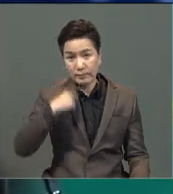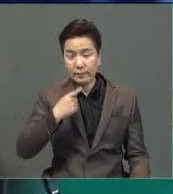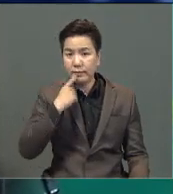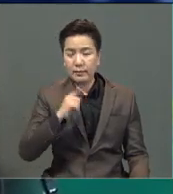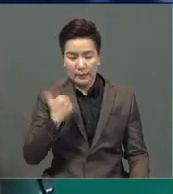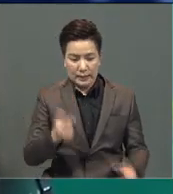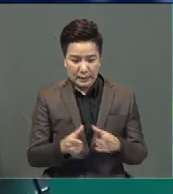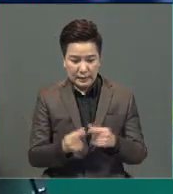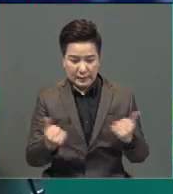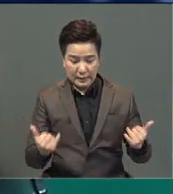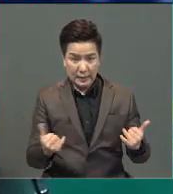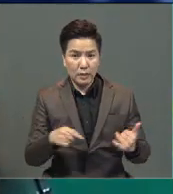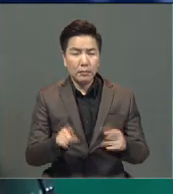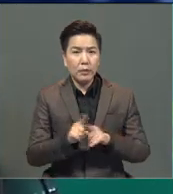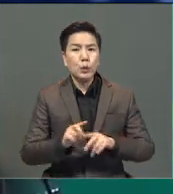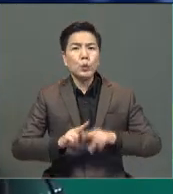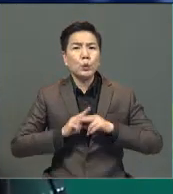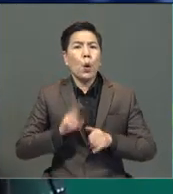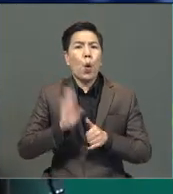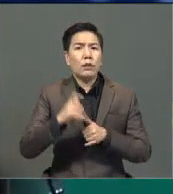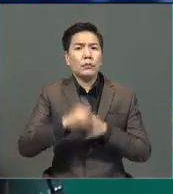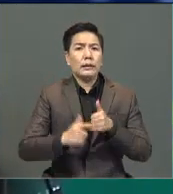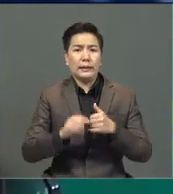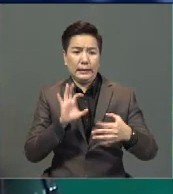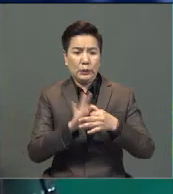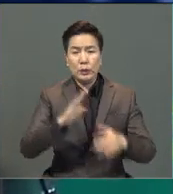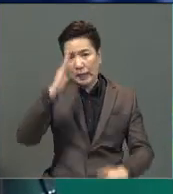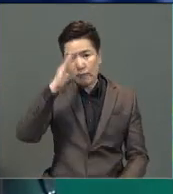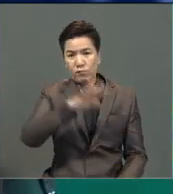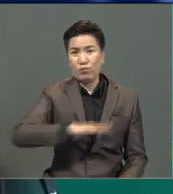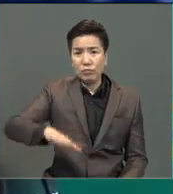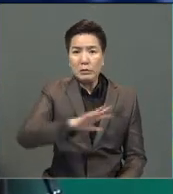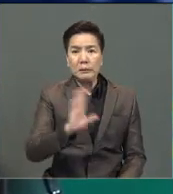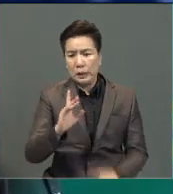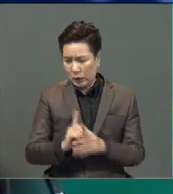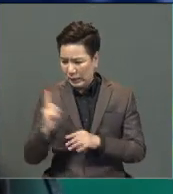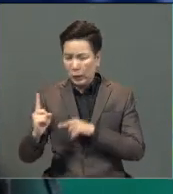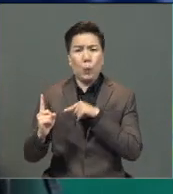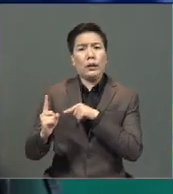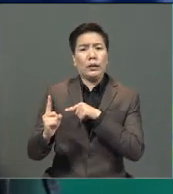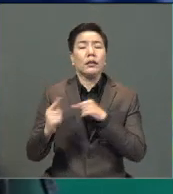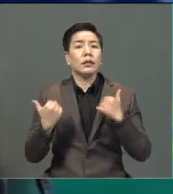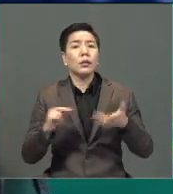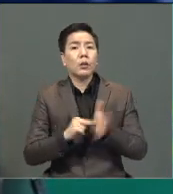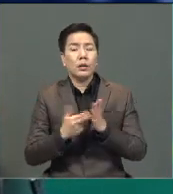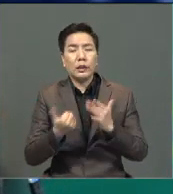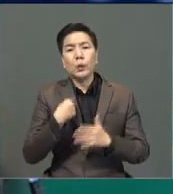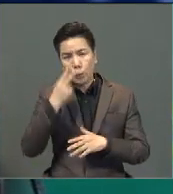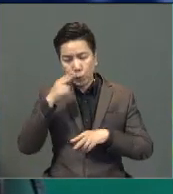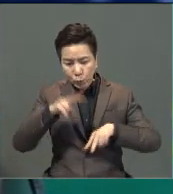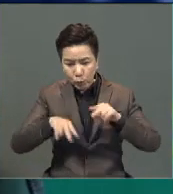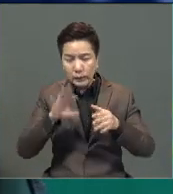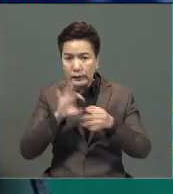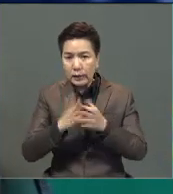นะคะว่าเหตุการณ์ที่เกิดขึ้นเนี่ยเป็นเรื่องส่วนตัวไม่ได้เกี่ยวข้องกับความมั่นคงแต่ว่าอย่างใดเนี่ยนะคะก็จะดูแ